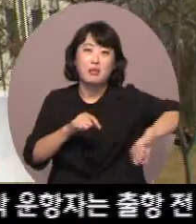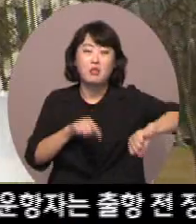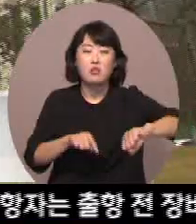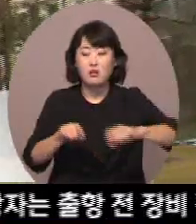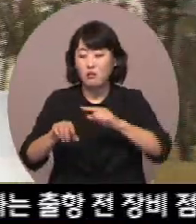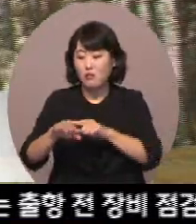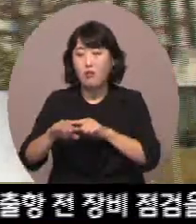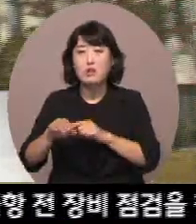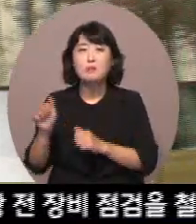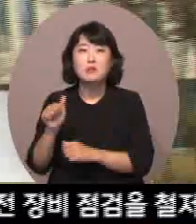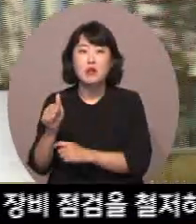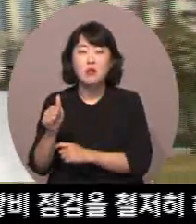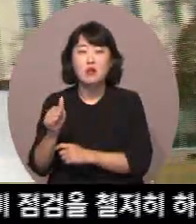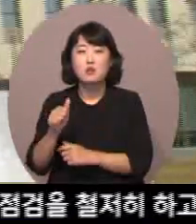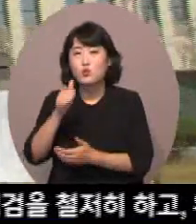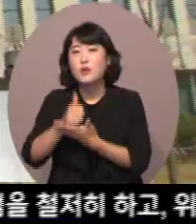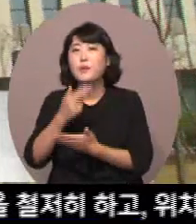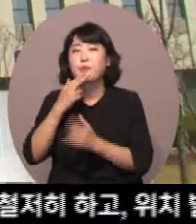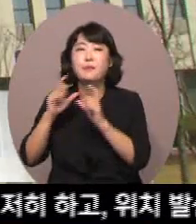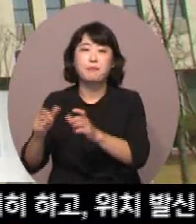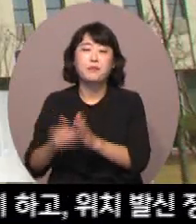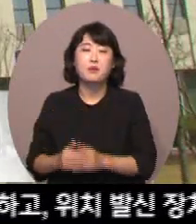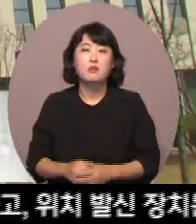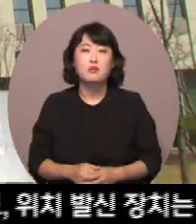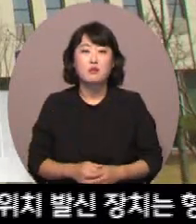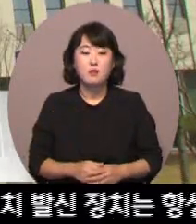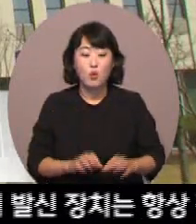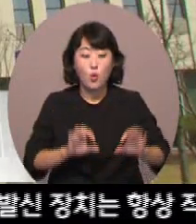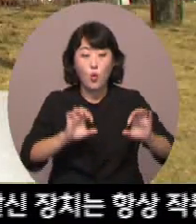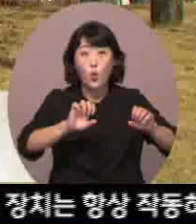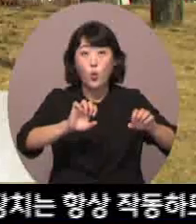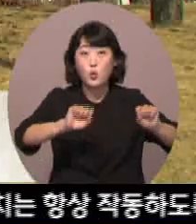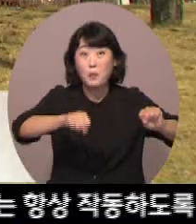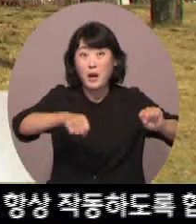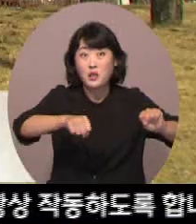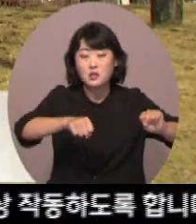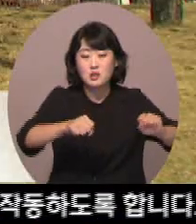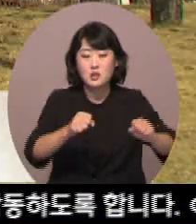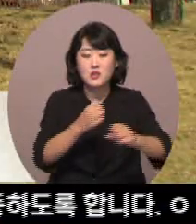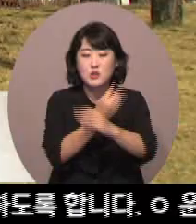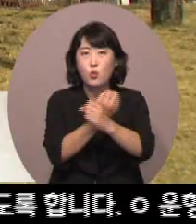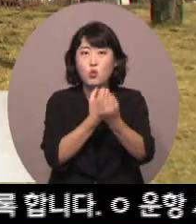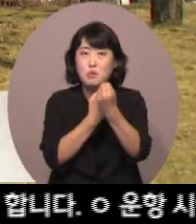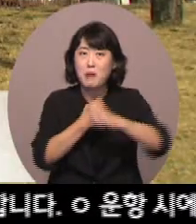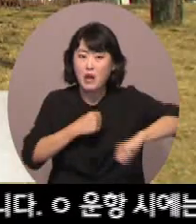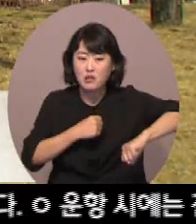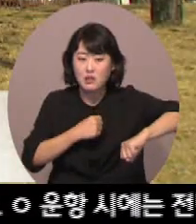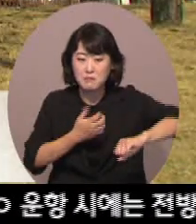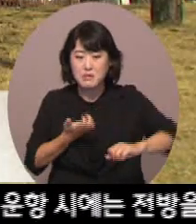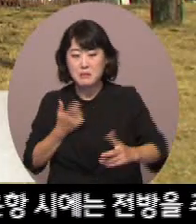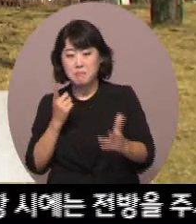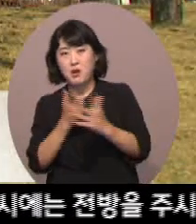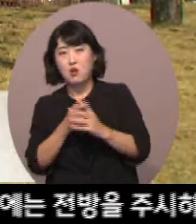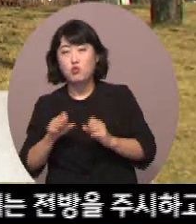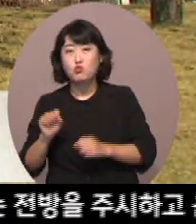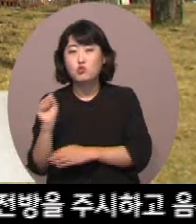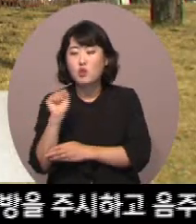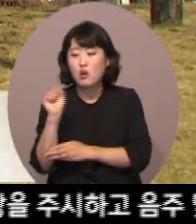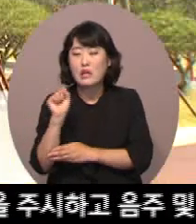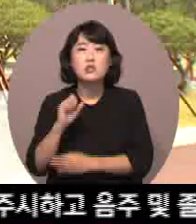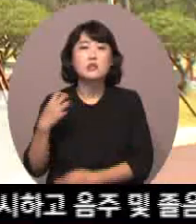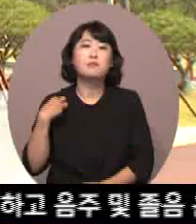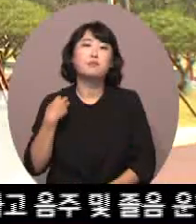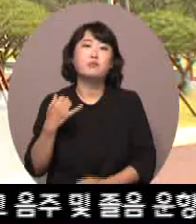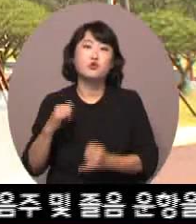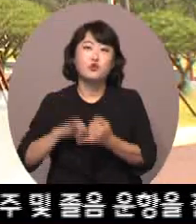선고했습니다 판사는 피고인이 오토바이의 신호 위반까지 예상해 사고를 막기 위해 운전해야 할